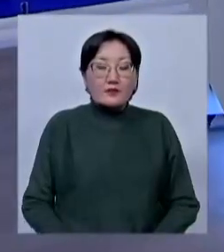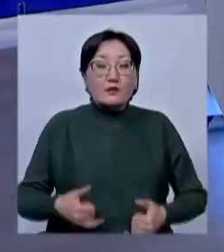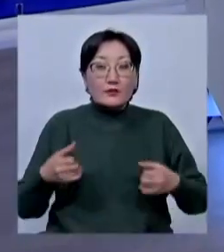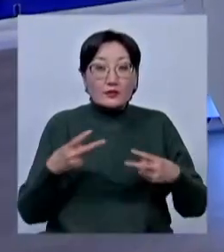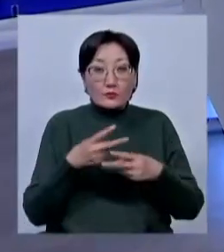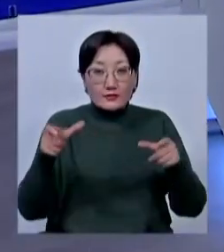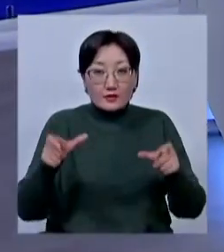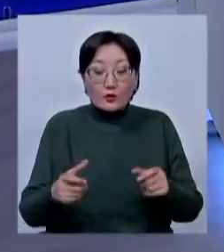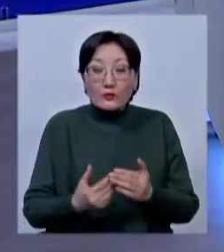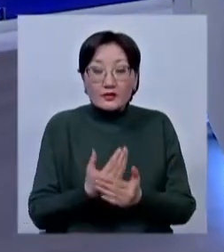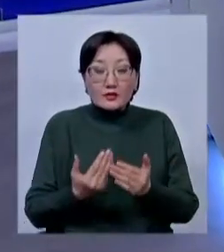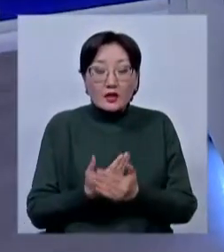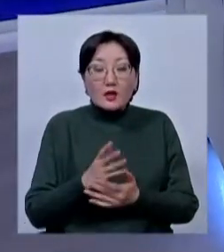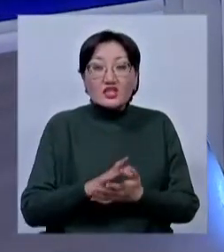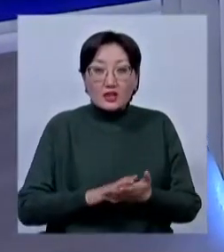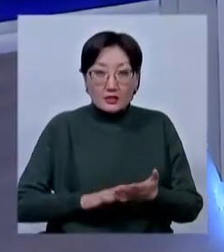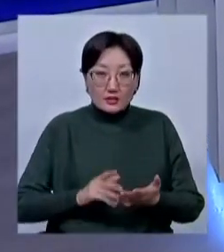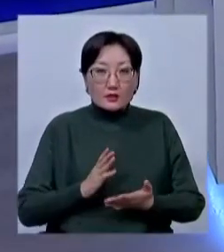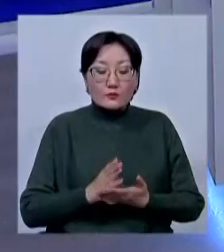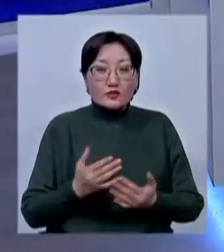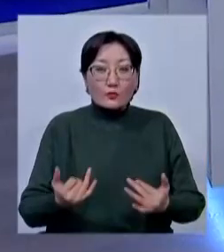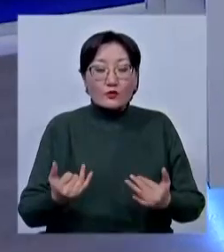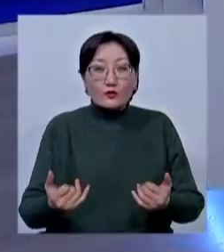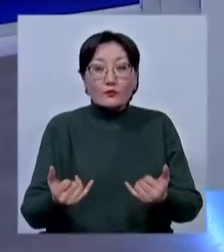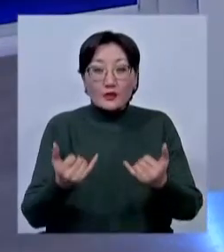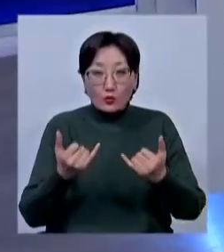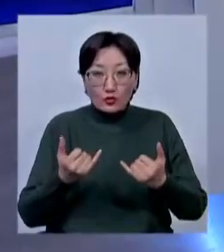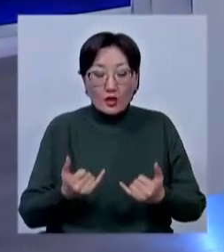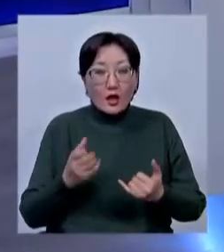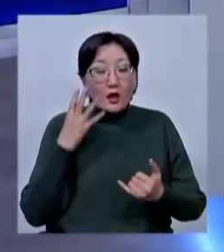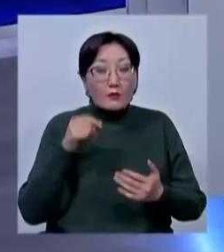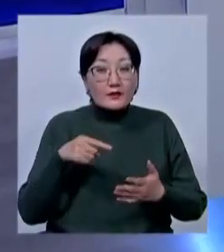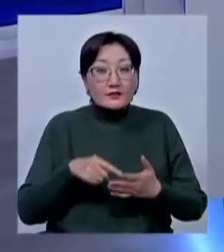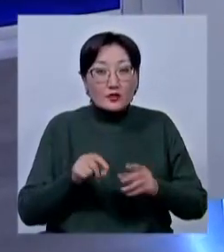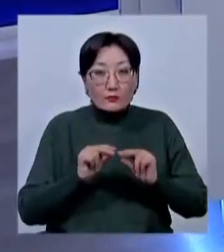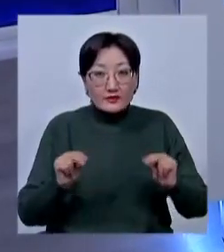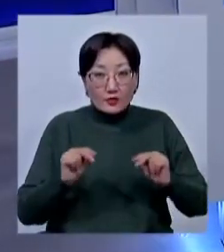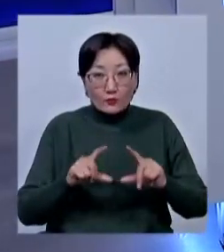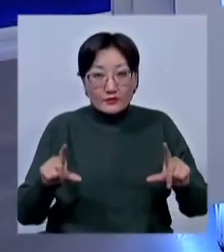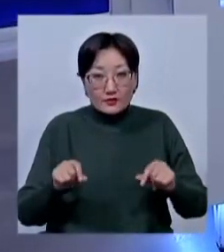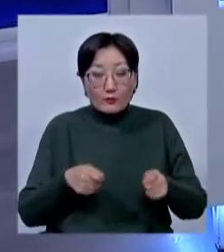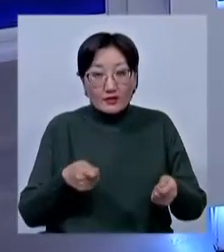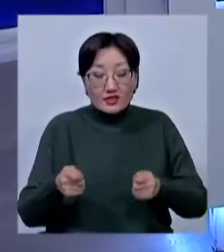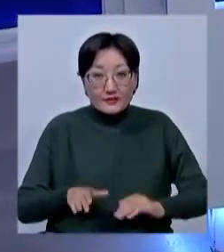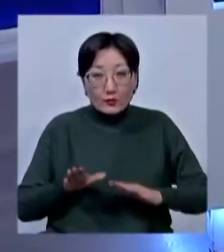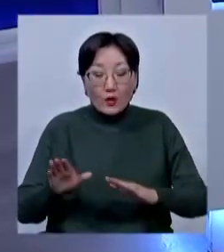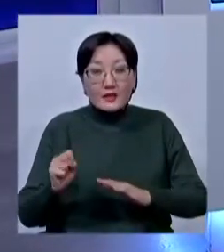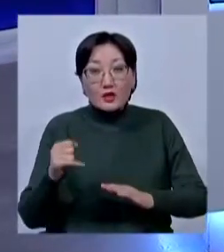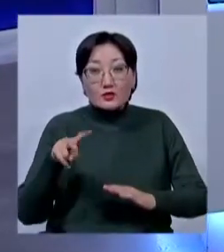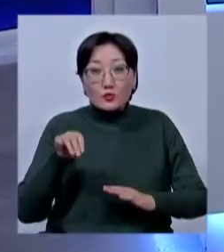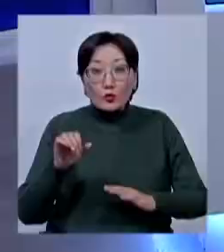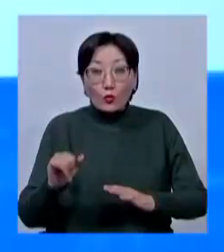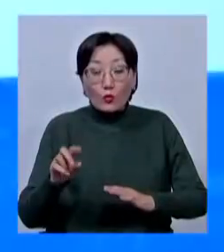Қадірлі көрермендер, хабарымызды әрмен қарай жалғастырамыз. Бүгін бізде қонақта Алматы қаласы білім басқармасы басшысының орынбасары